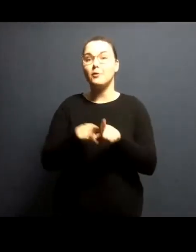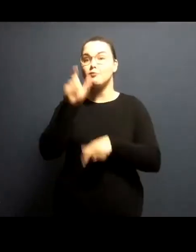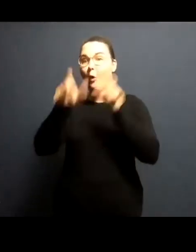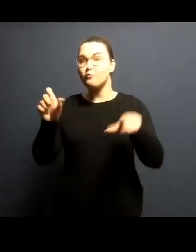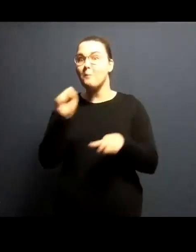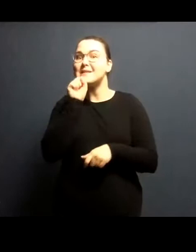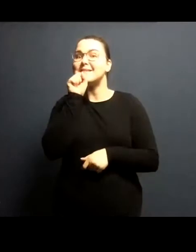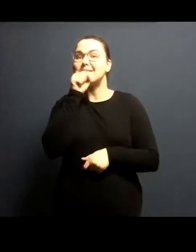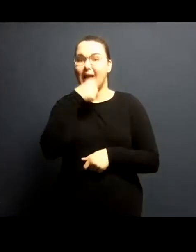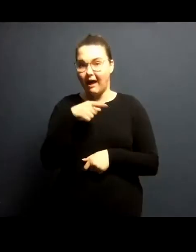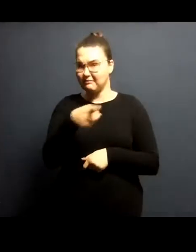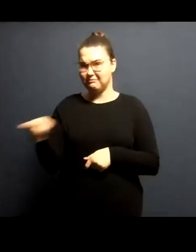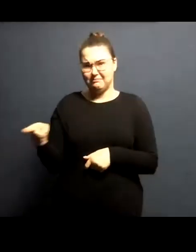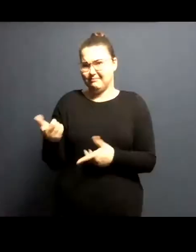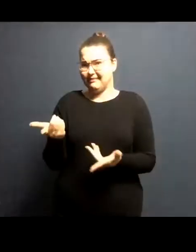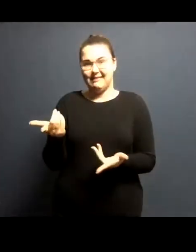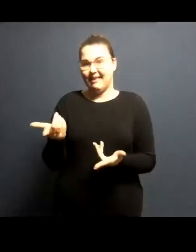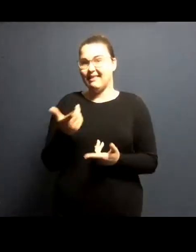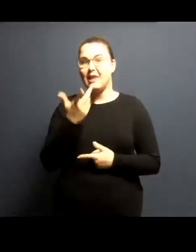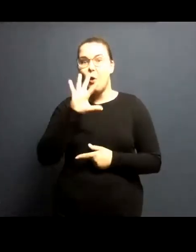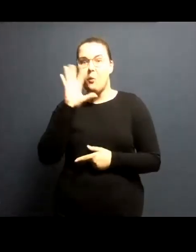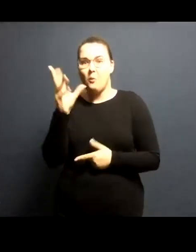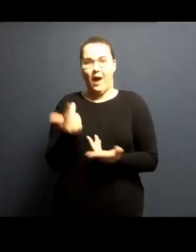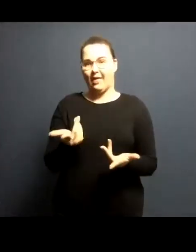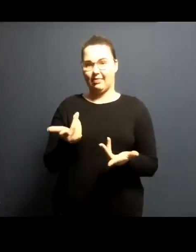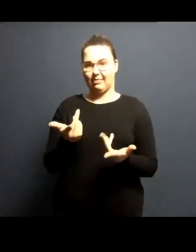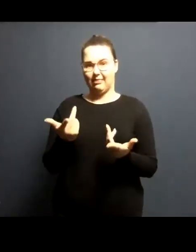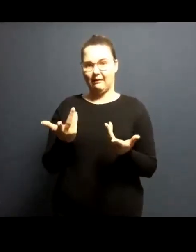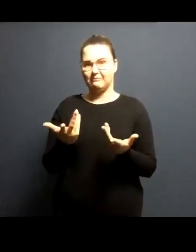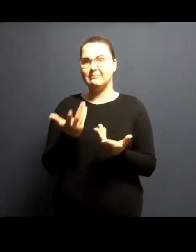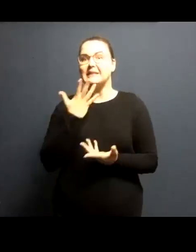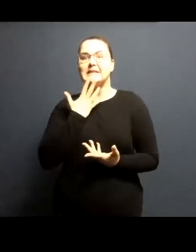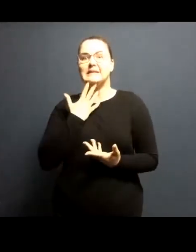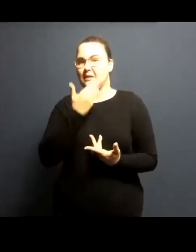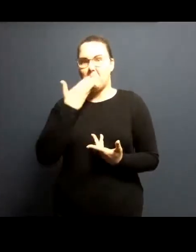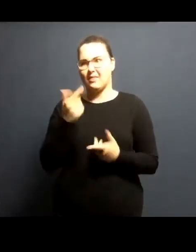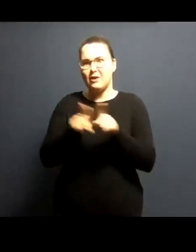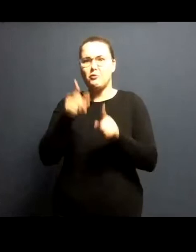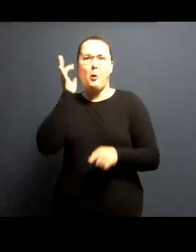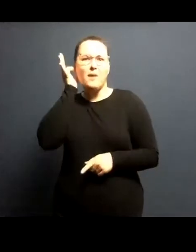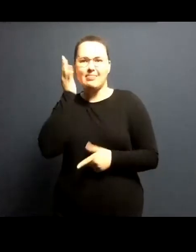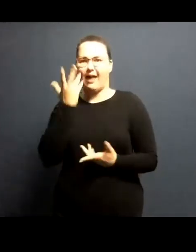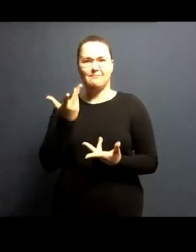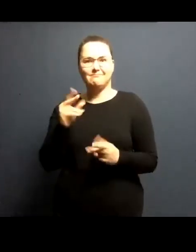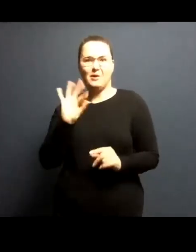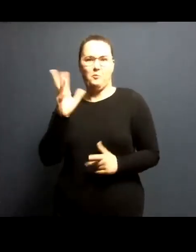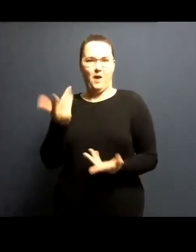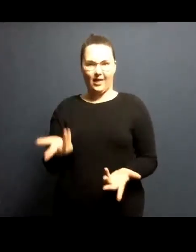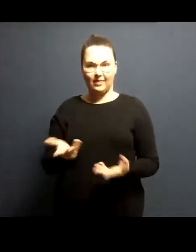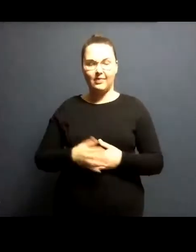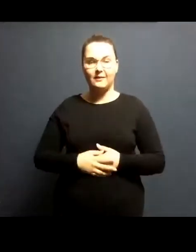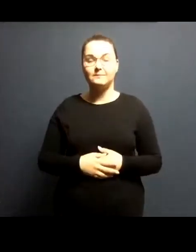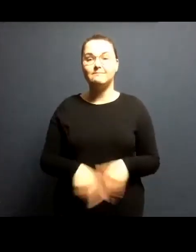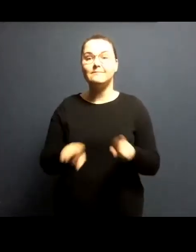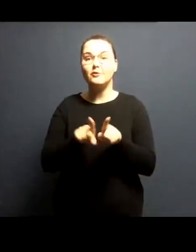atrakcyjnych seksualnie, czyli za obiekty seksualne, zwłaszcza kobiet, no i przekonanie, że seniorzy czerpią